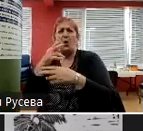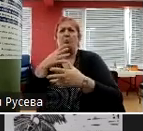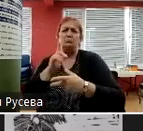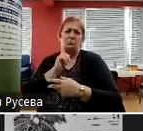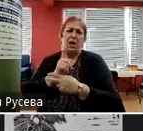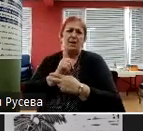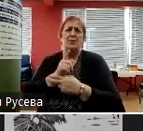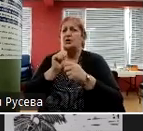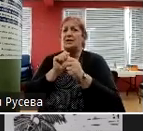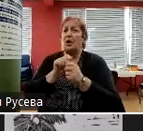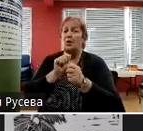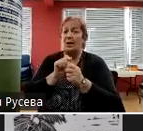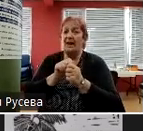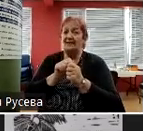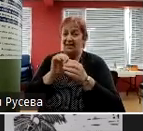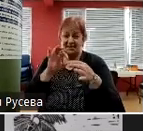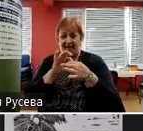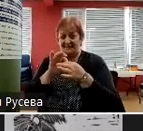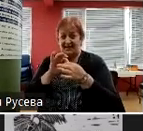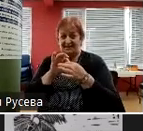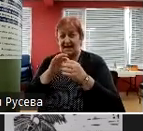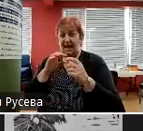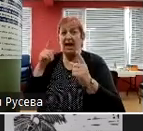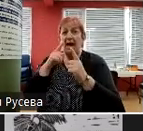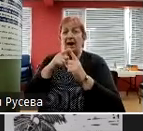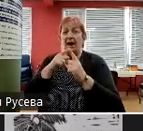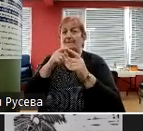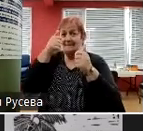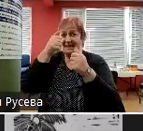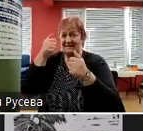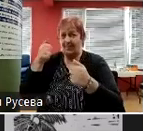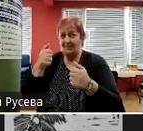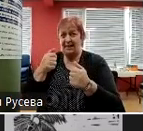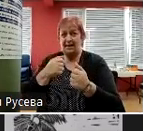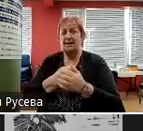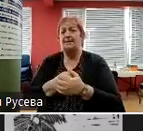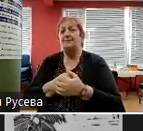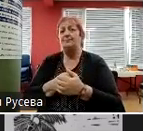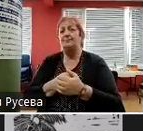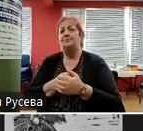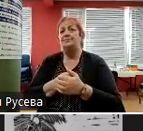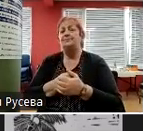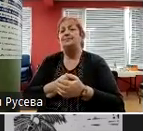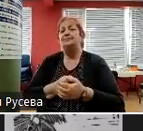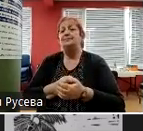да направите връзка към снимки, примерно. Като